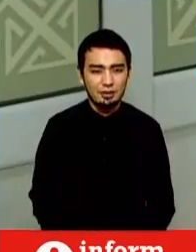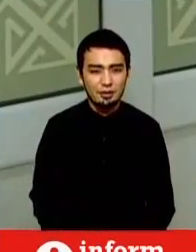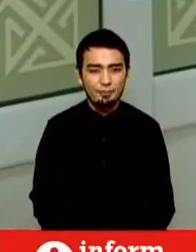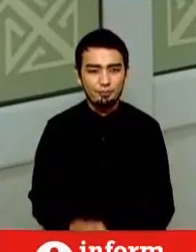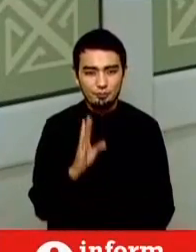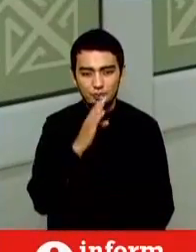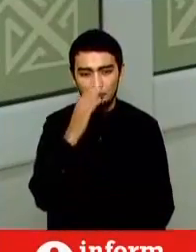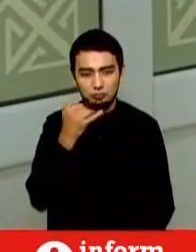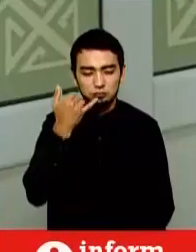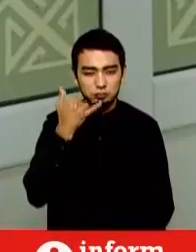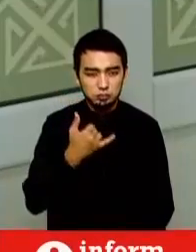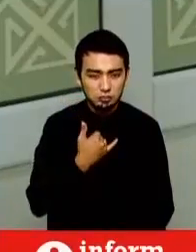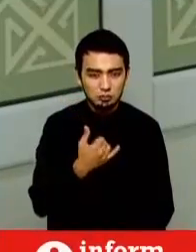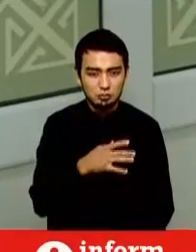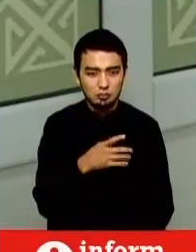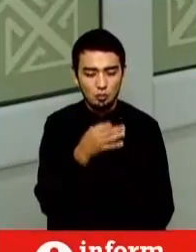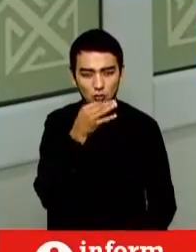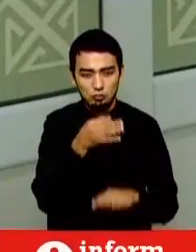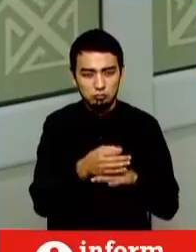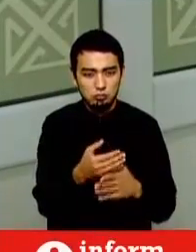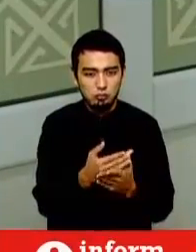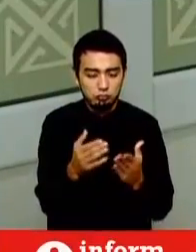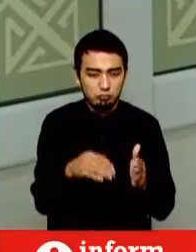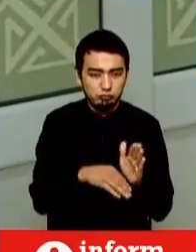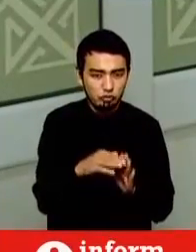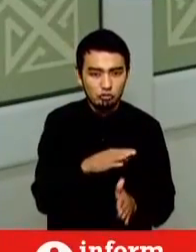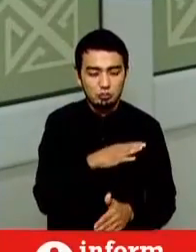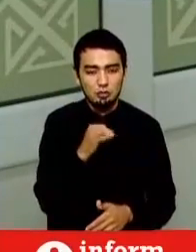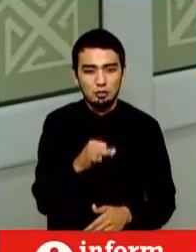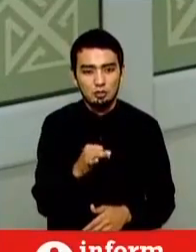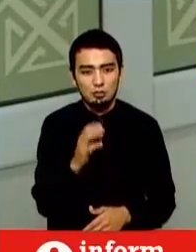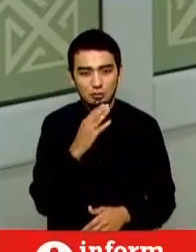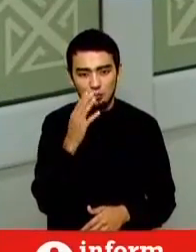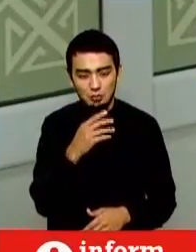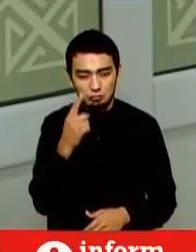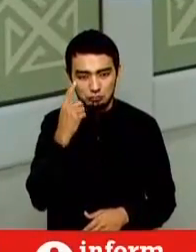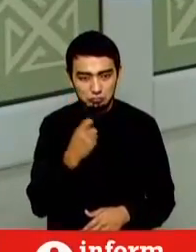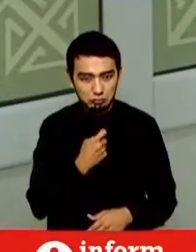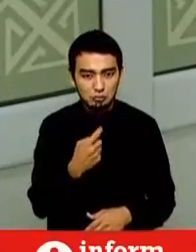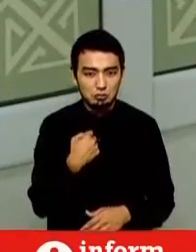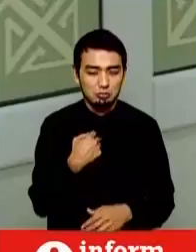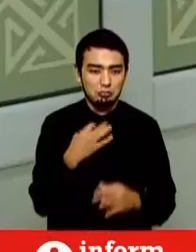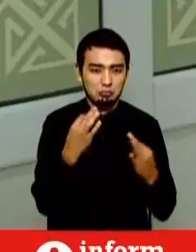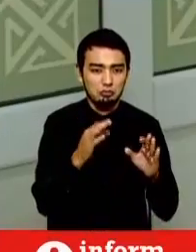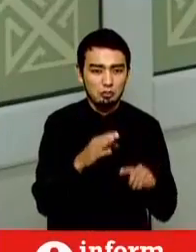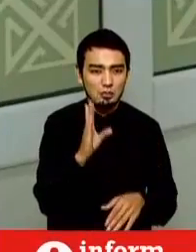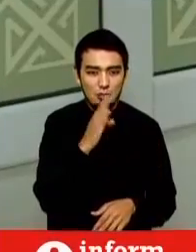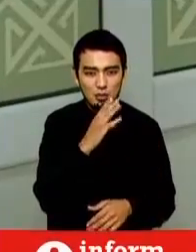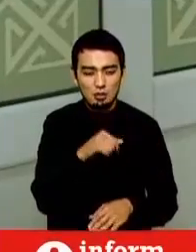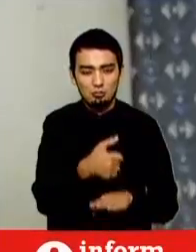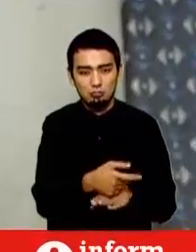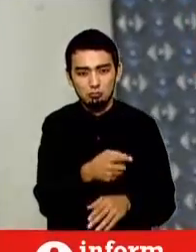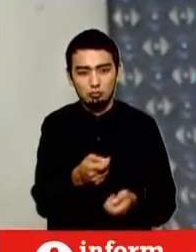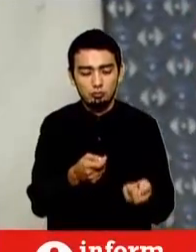Ата-анасы жауапкершілігі өте жоғары, и оның жоғары болғандықтан ата-аналар комитетінің төрайымы